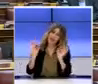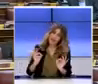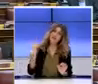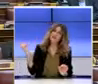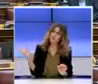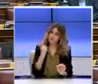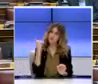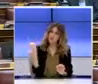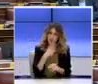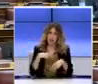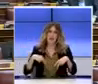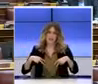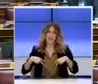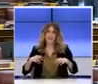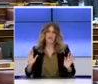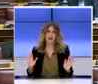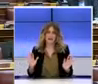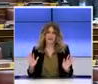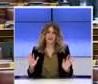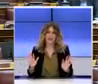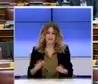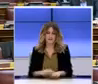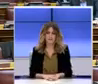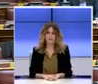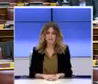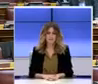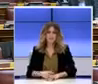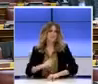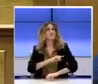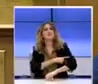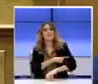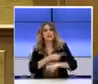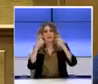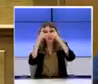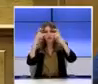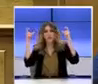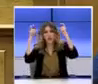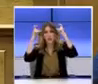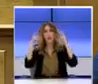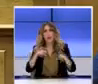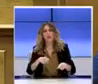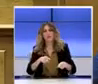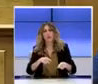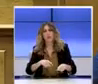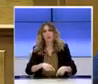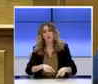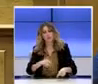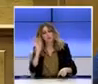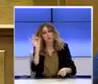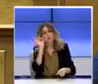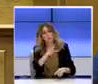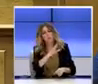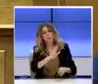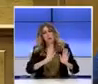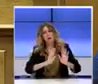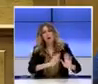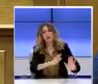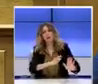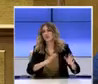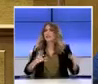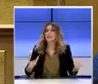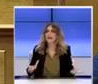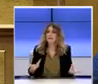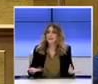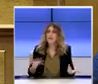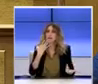όπως φέρεστε στους ανθρώπους του Εθνικού Συστήματος Υγείας, γιατί για χρόνια βρισκόσασταν και